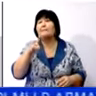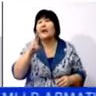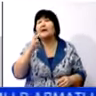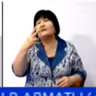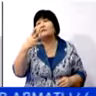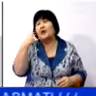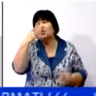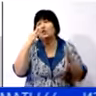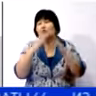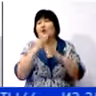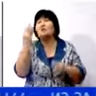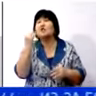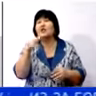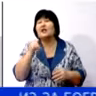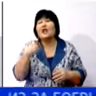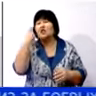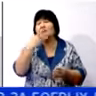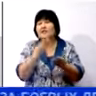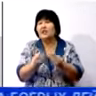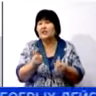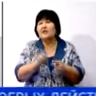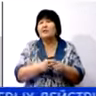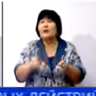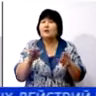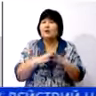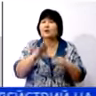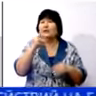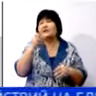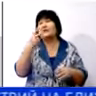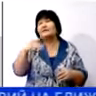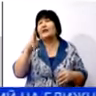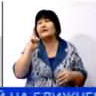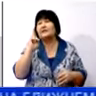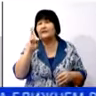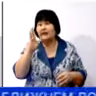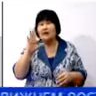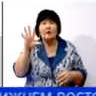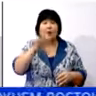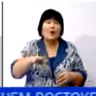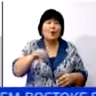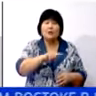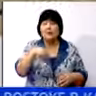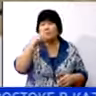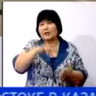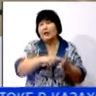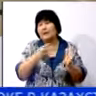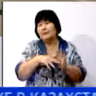25 частных домов в Шиеле. За счет частных средств 6 жилых домов на 220 квартир. В целом по области в текущем году